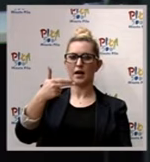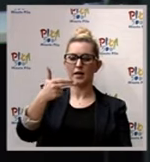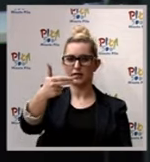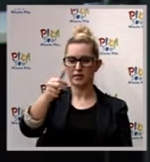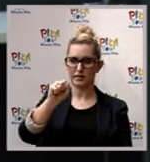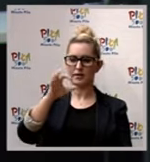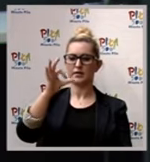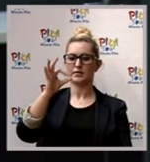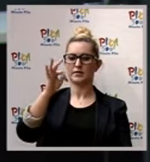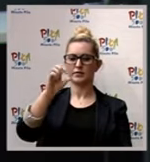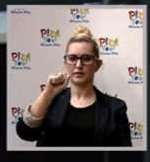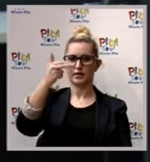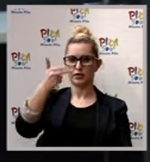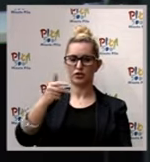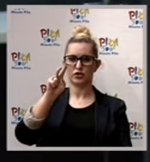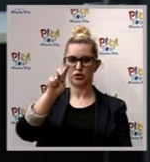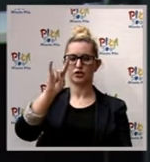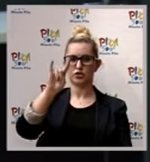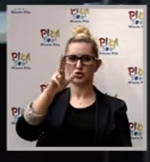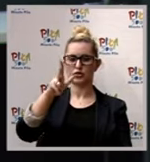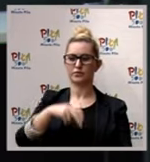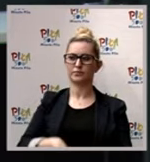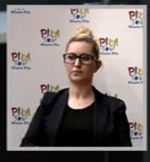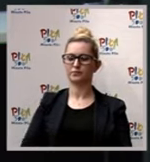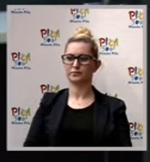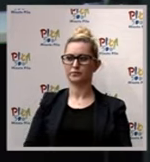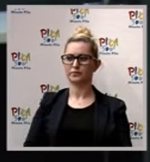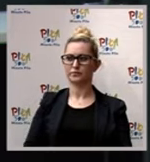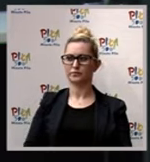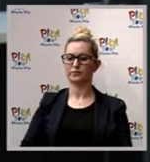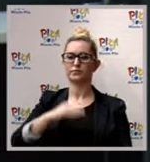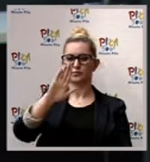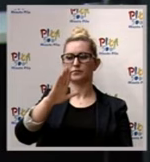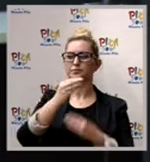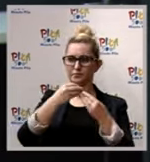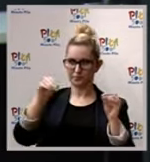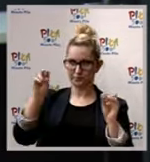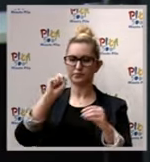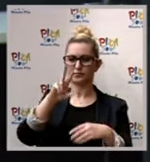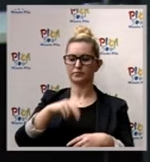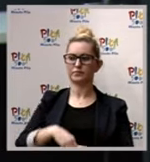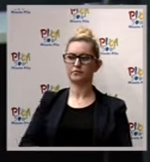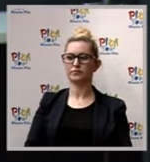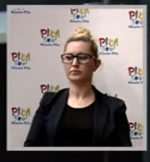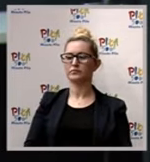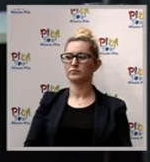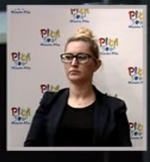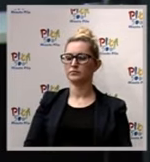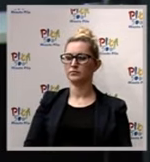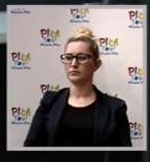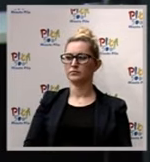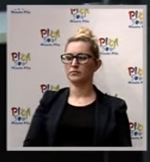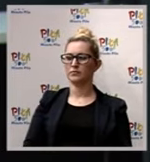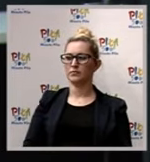Stańczyk. Komisja skrutacyjna stwierdza, że kandydatka Alicja Anna Stańczyk uzyskała więcej głosów za wyborem niż